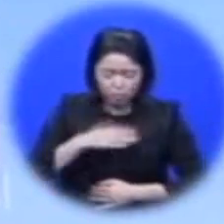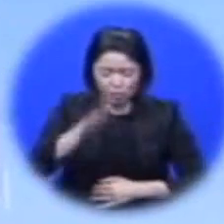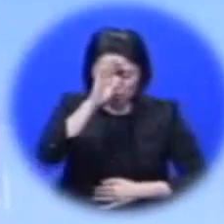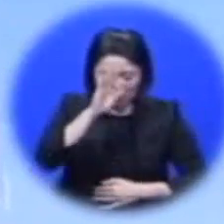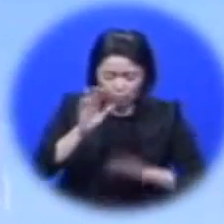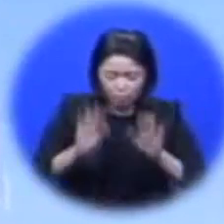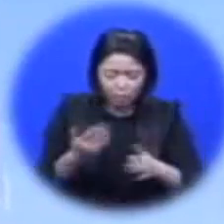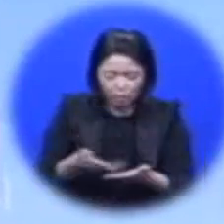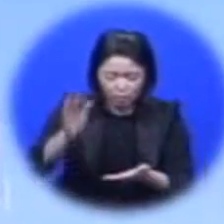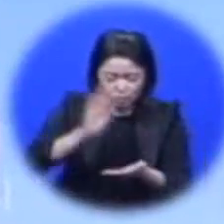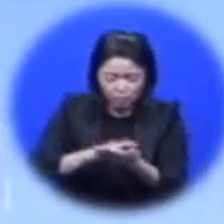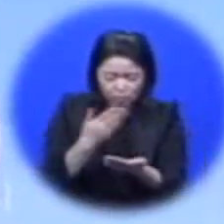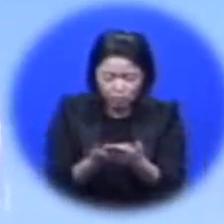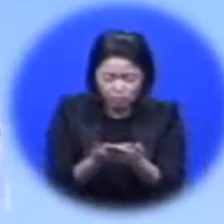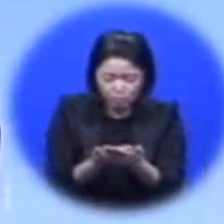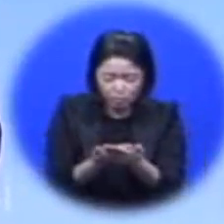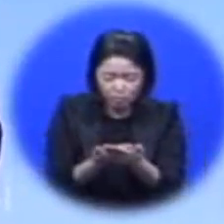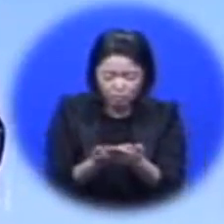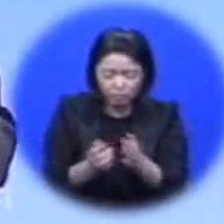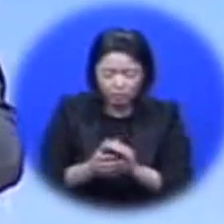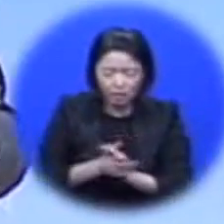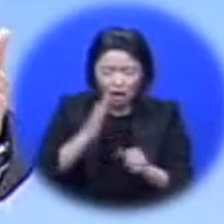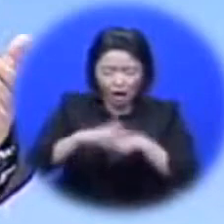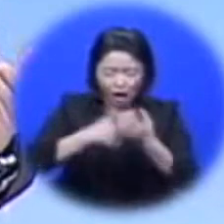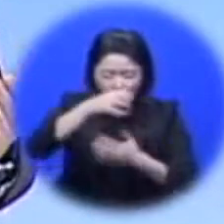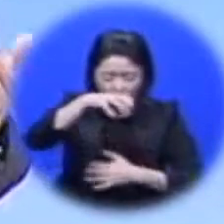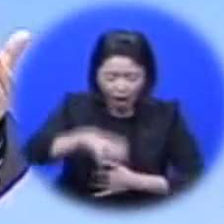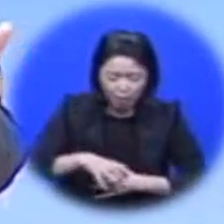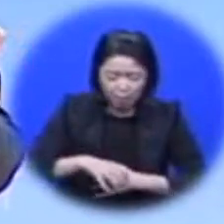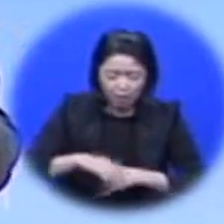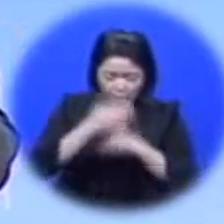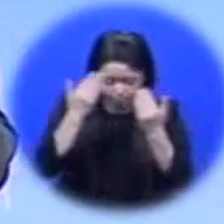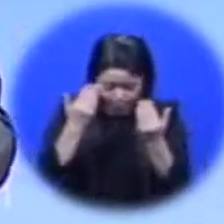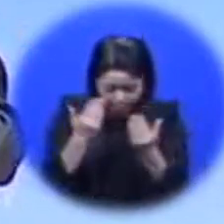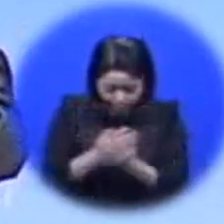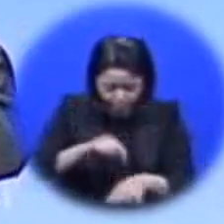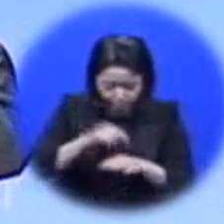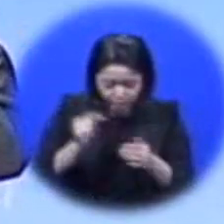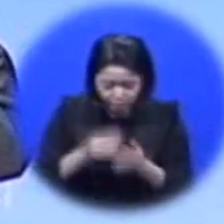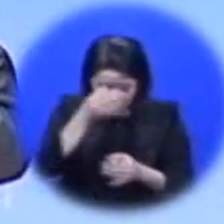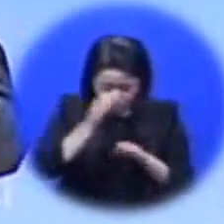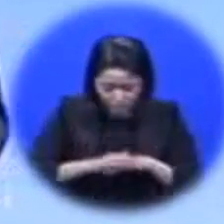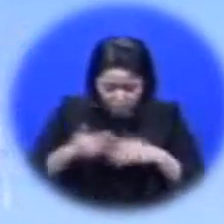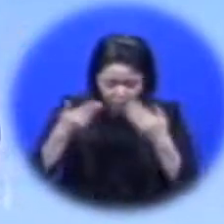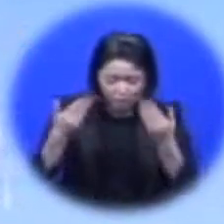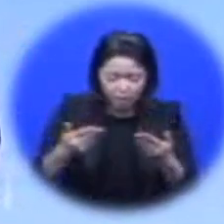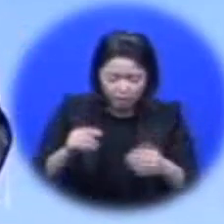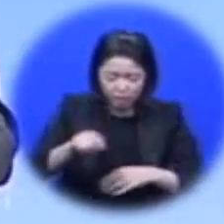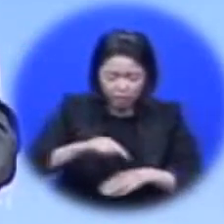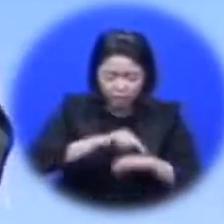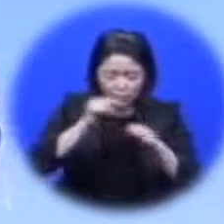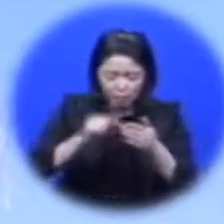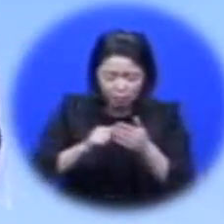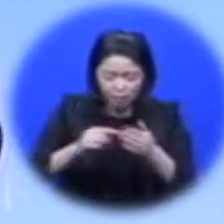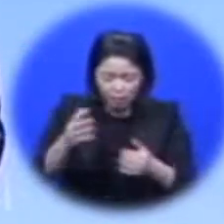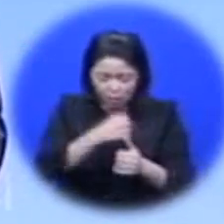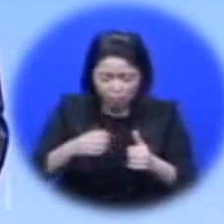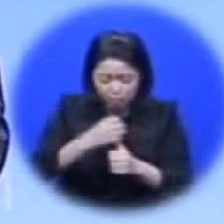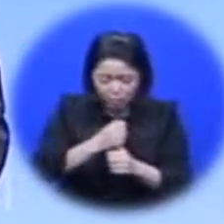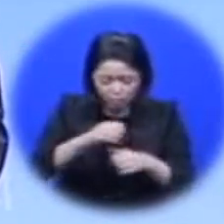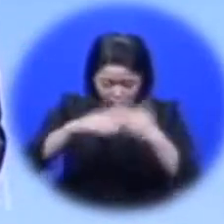오늘 고쳐주소서. 하나님 앞에 나와 전심으로 예배하는 저들의 마음에 묶인 것들을 다